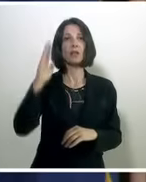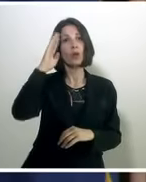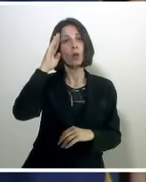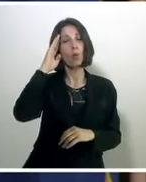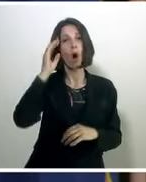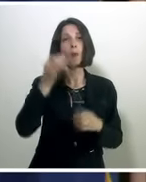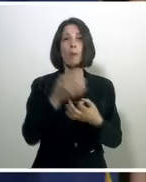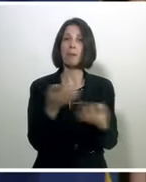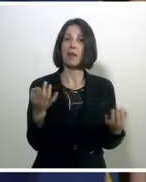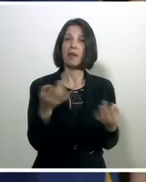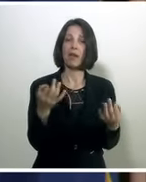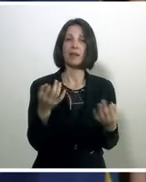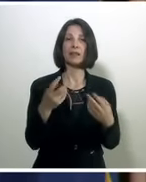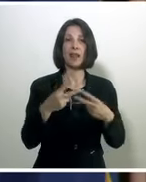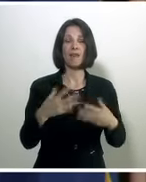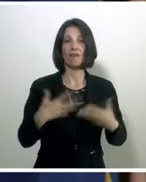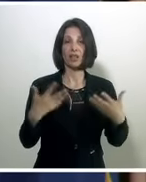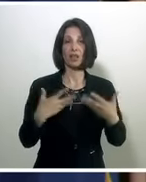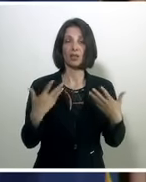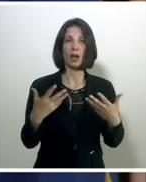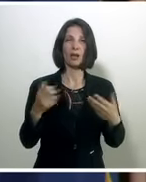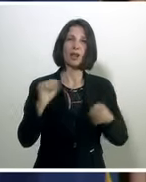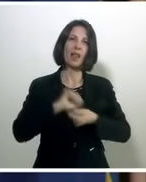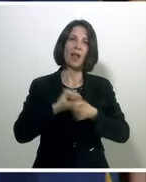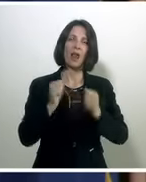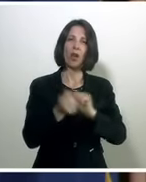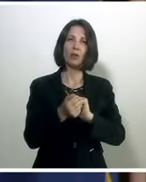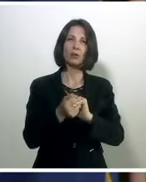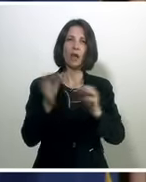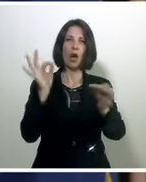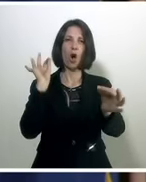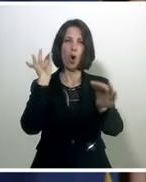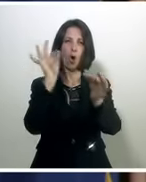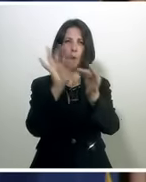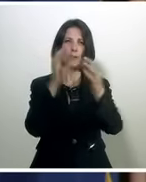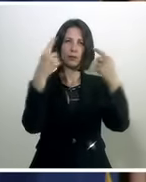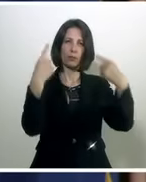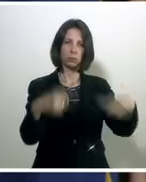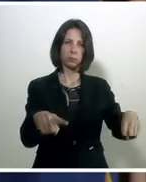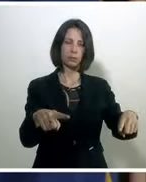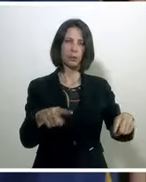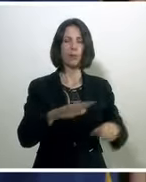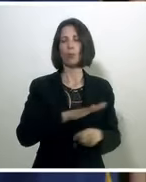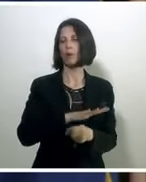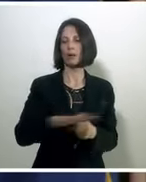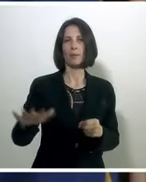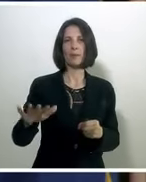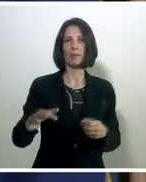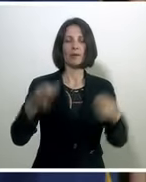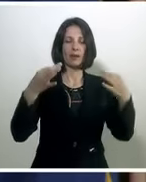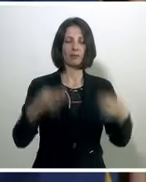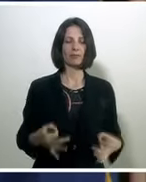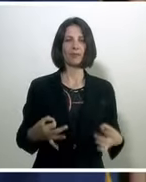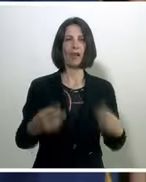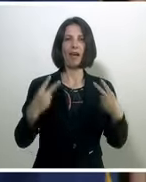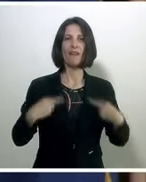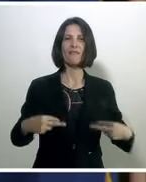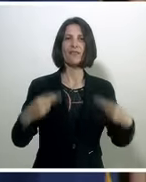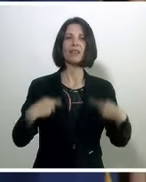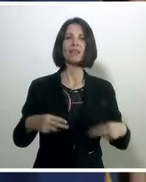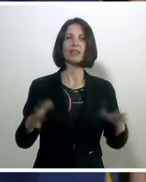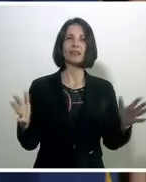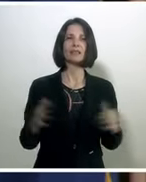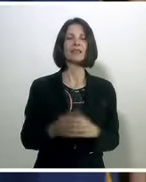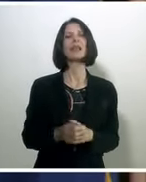della sua felicità la lotta per questo obiettivo è una prova che può riempire degnamente una vita e la sua vita è stata interamente